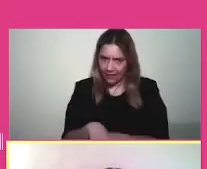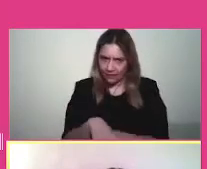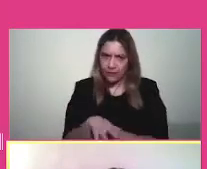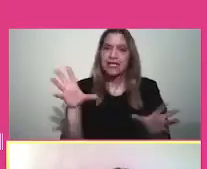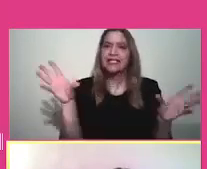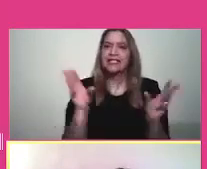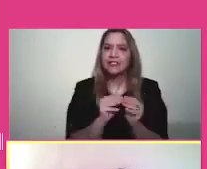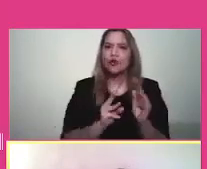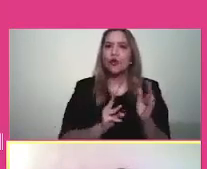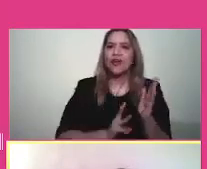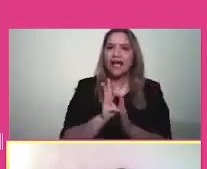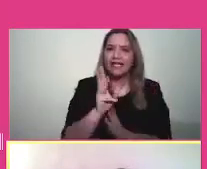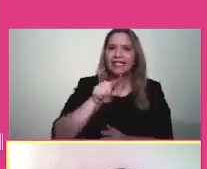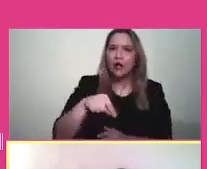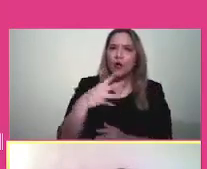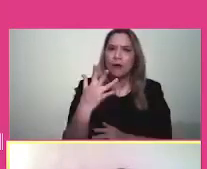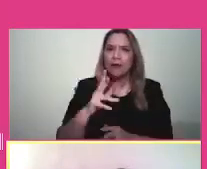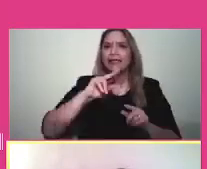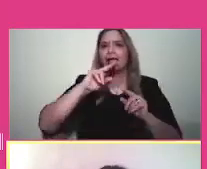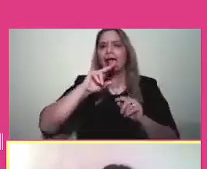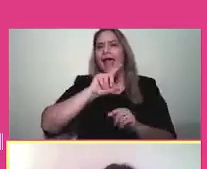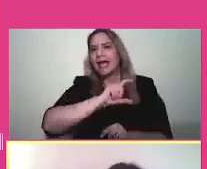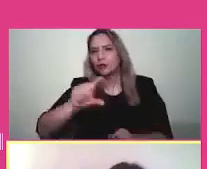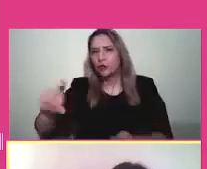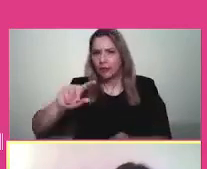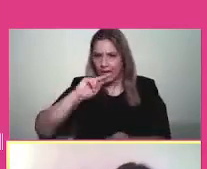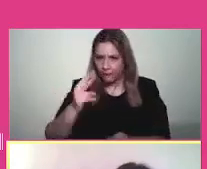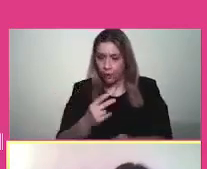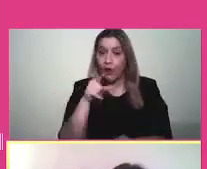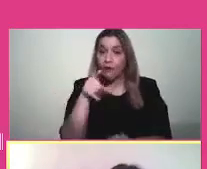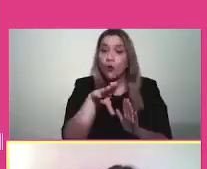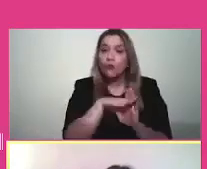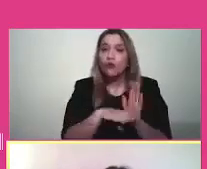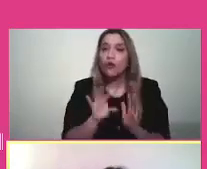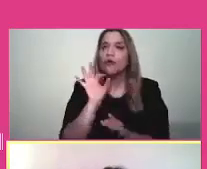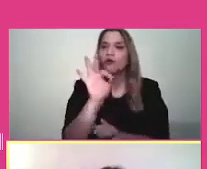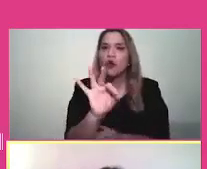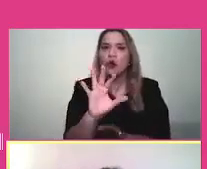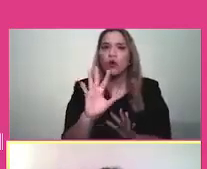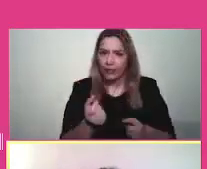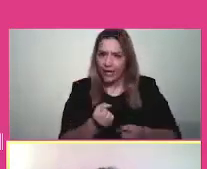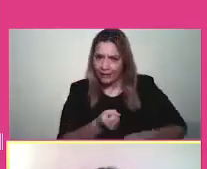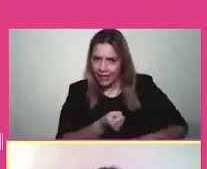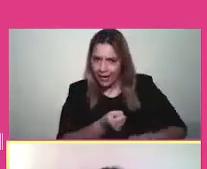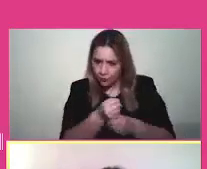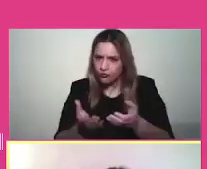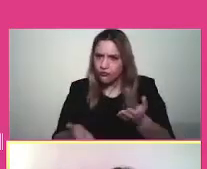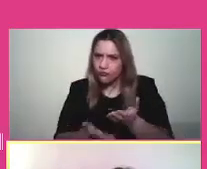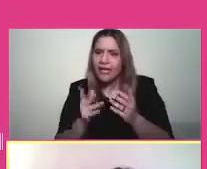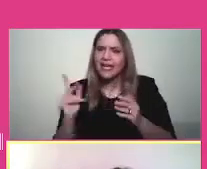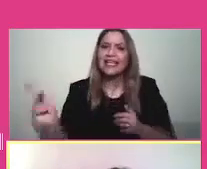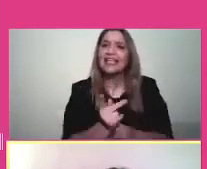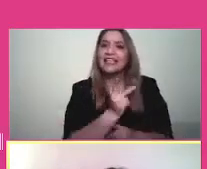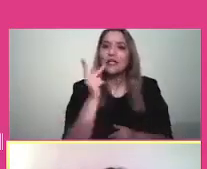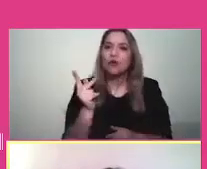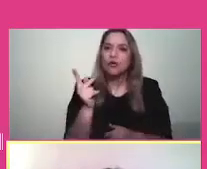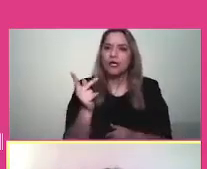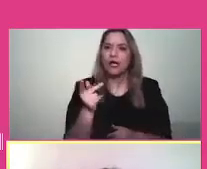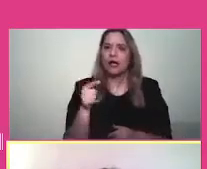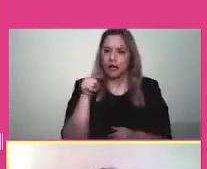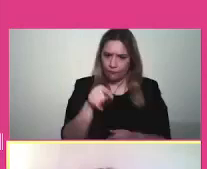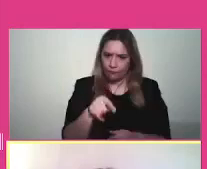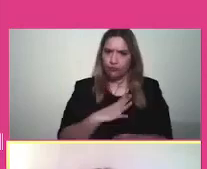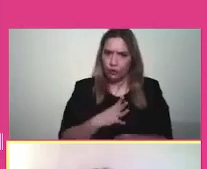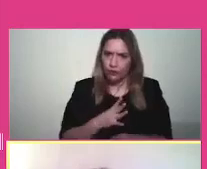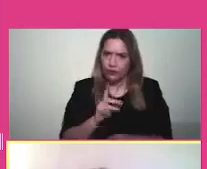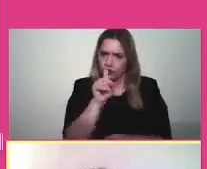περίπου εκατομμυρίων ευρώ, στοχεύει στην ενδυνάμωση και ενίσχυση της βιωσιμότητας της κοινωνίας των πολιτών και